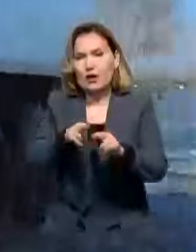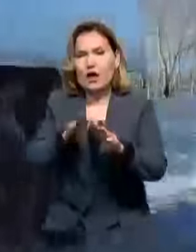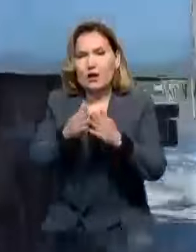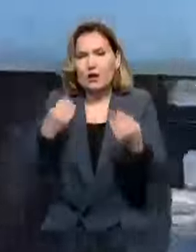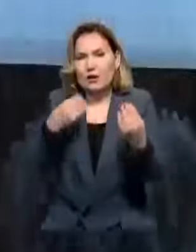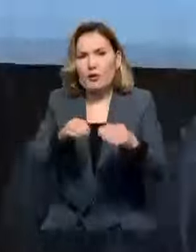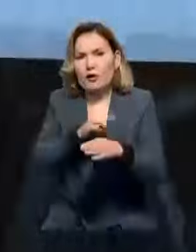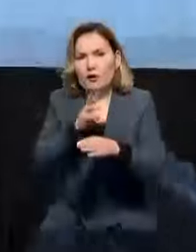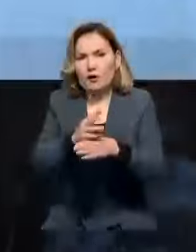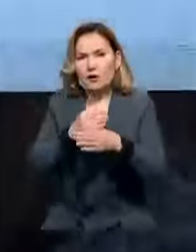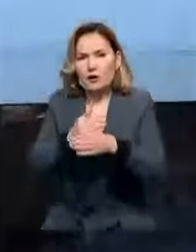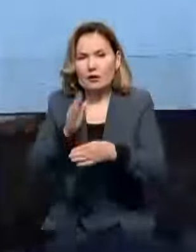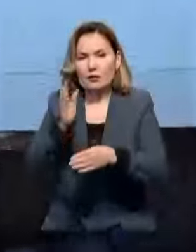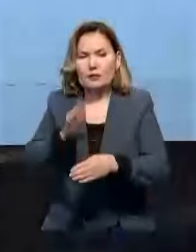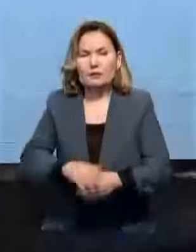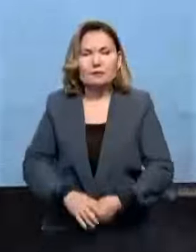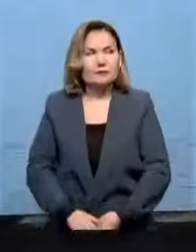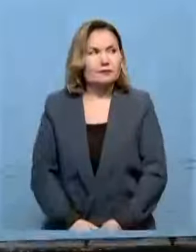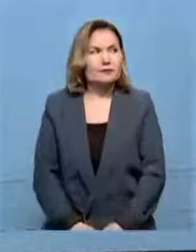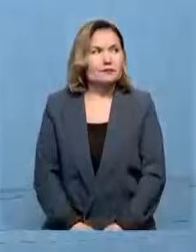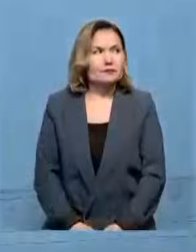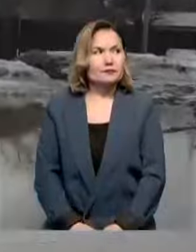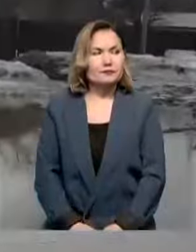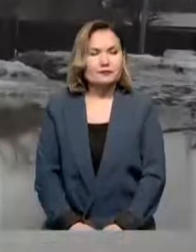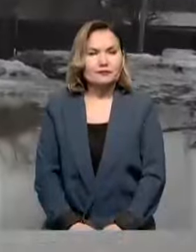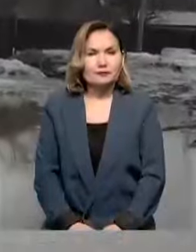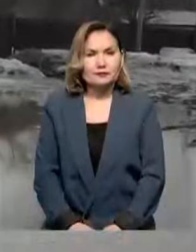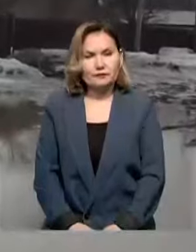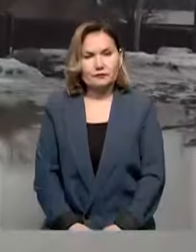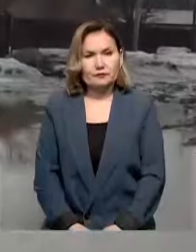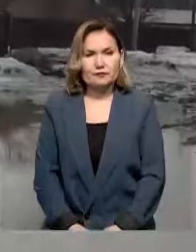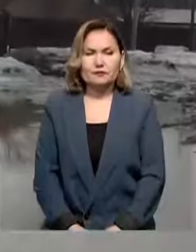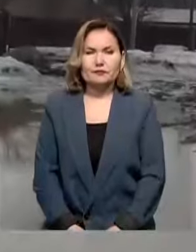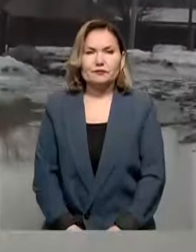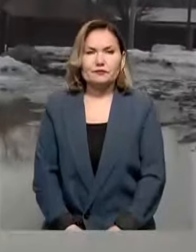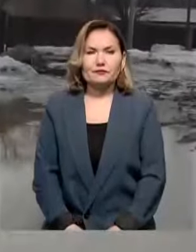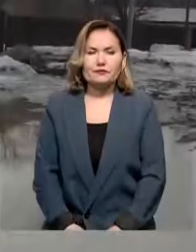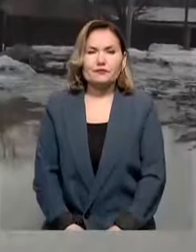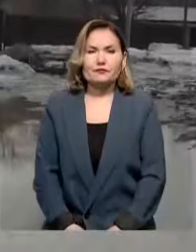құралдарымен толық қамтамасыз етіледі. Мағауия Қалиев, Сергей Трахтенберг, Қостанай облысы, 24 кезет.